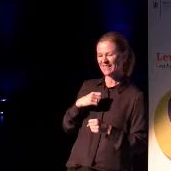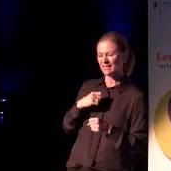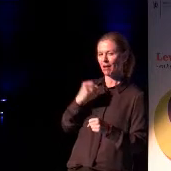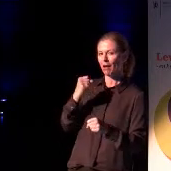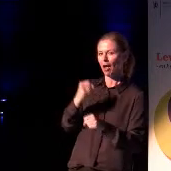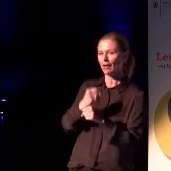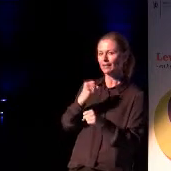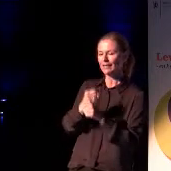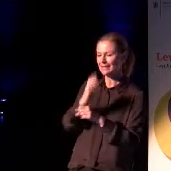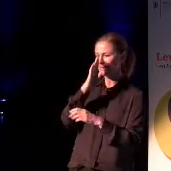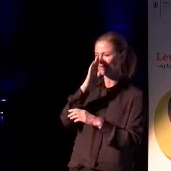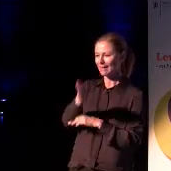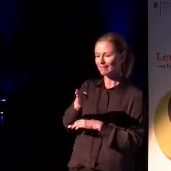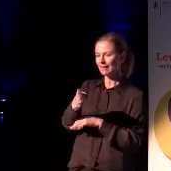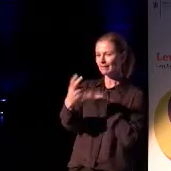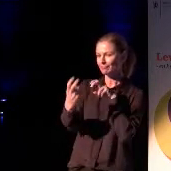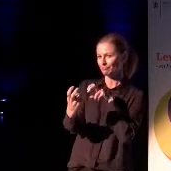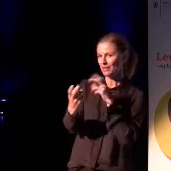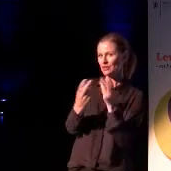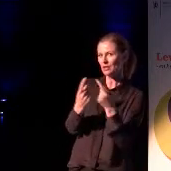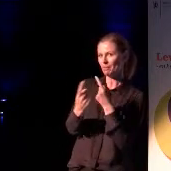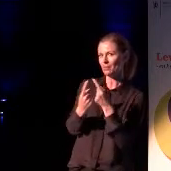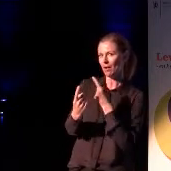handlingsrettede samtaler